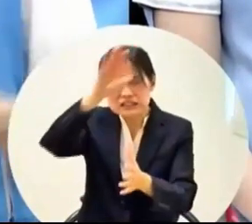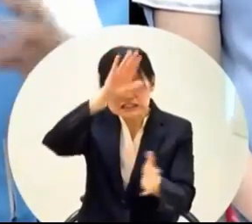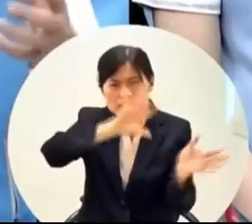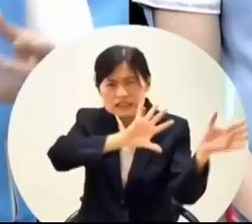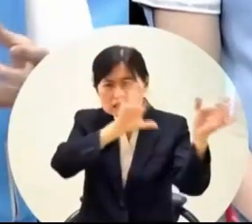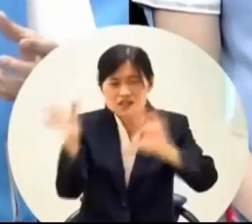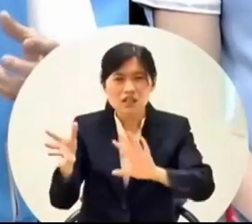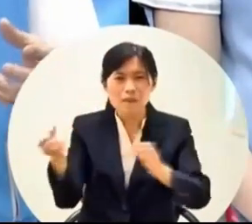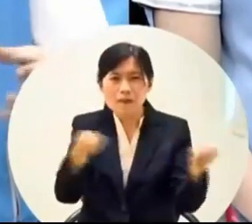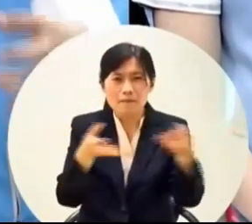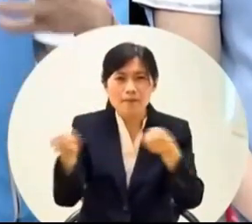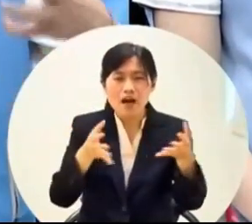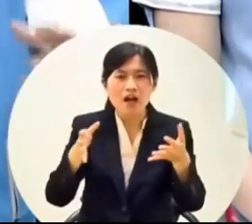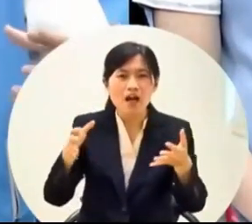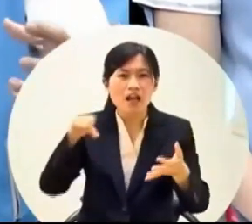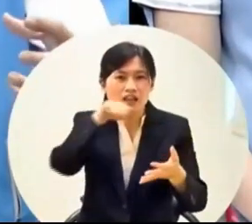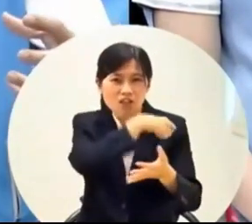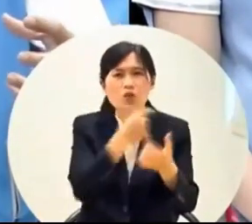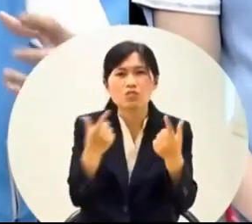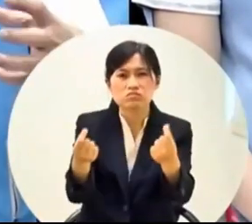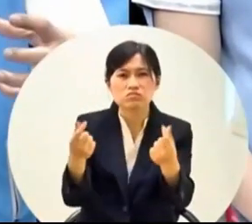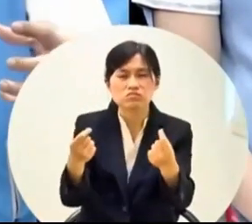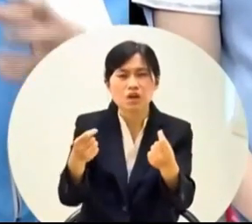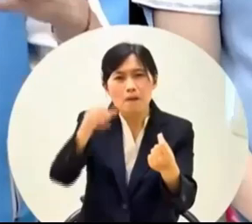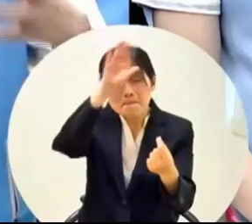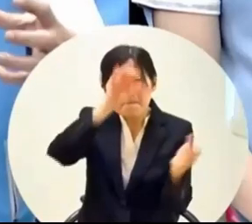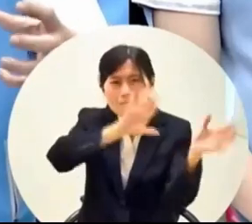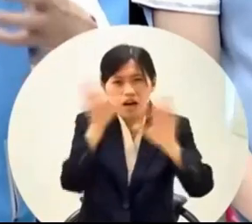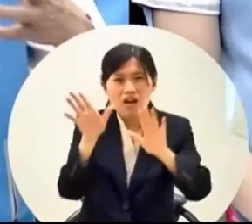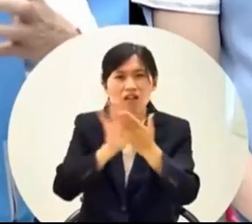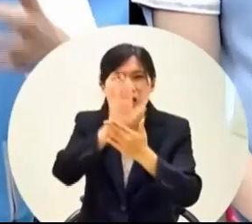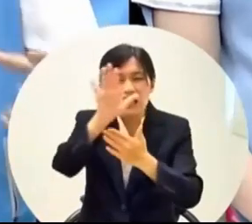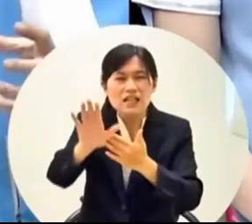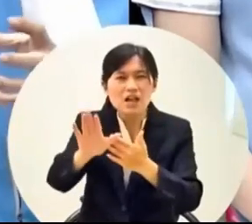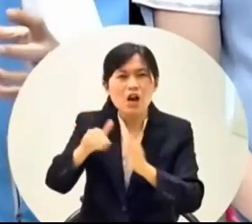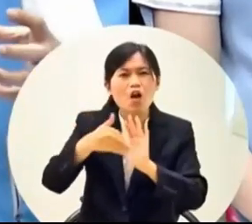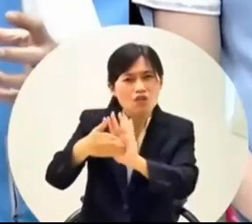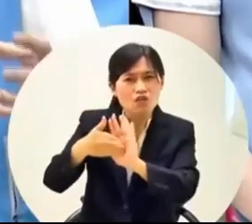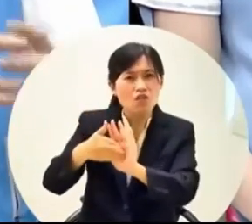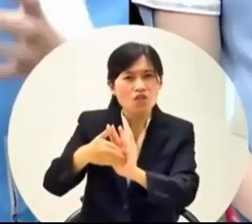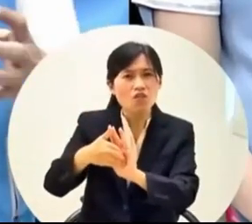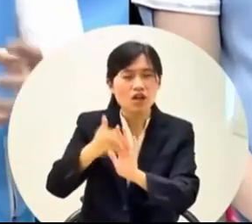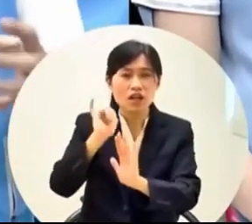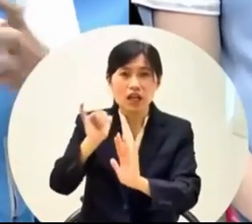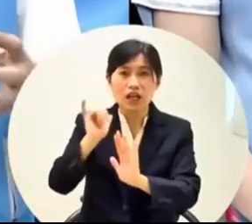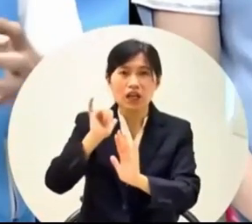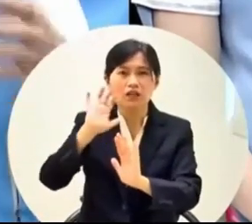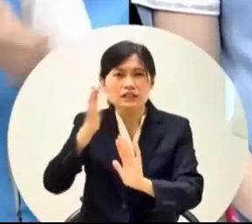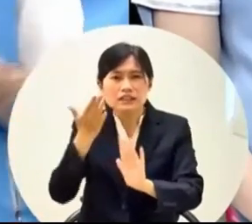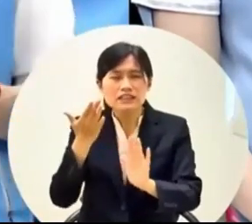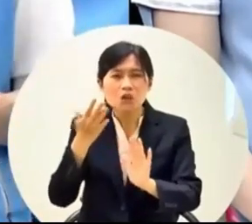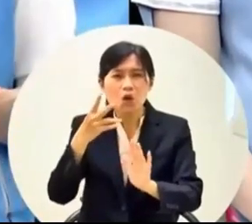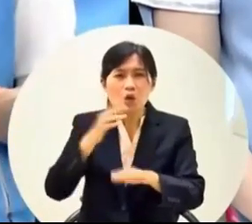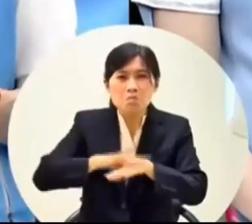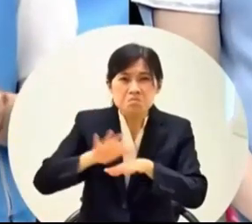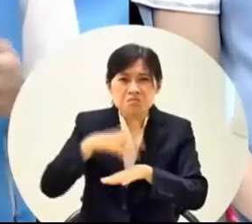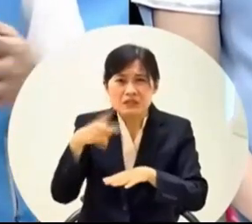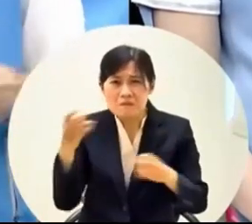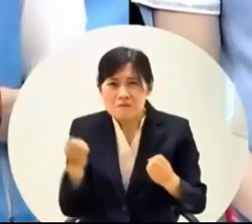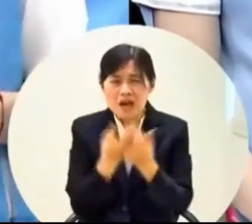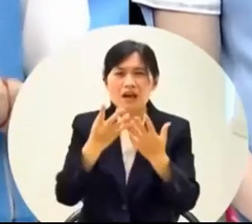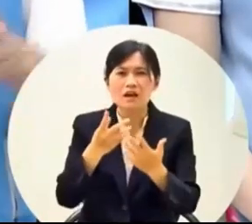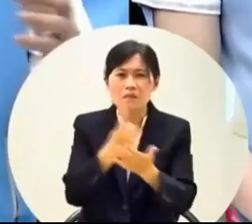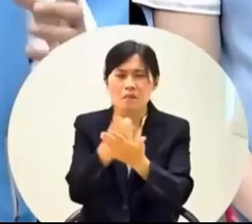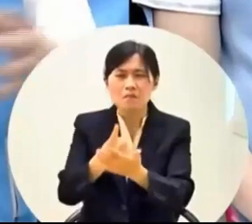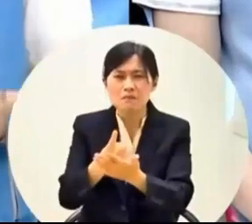虐，整个台湾也是疫情之后，大家虽然疫情防治的相当好，可是随时有没有可能爆发还是恐惧的。再